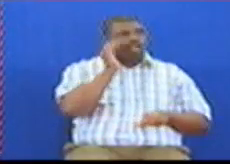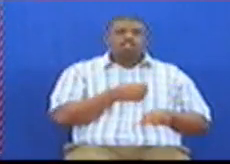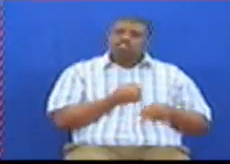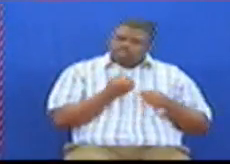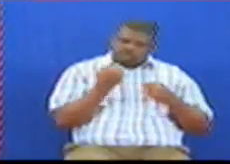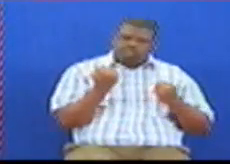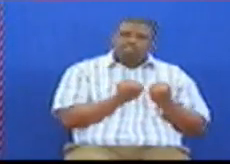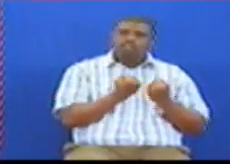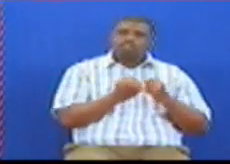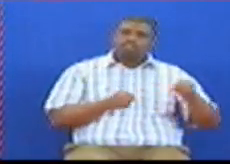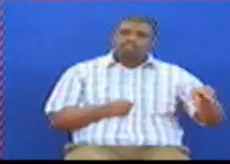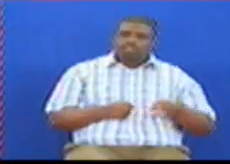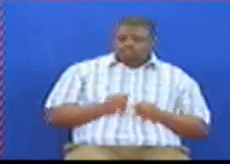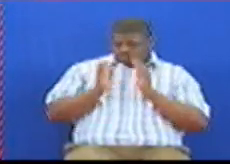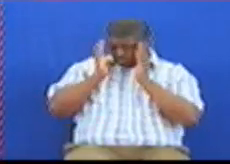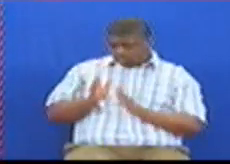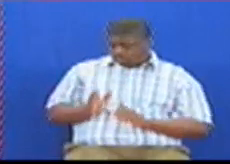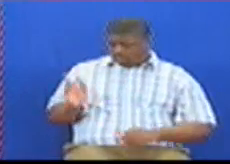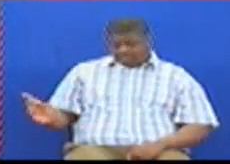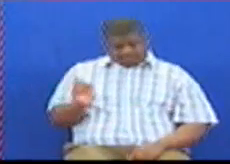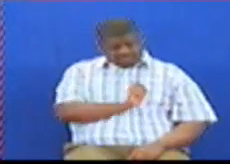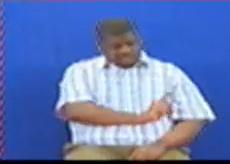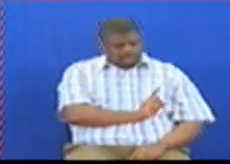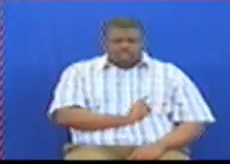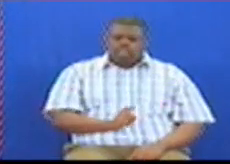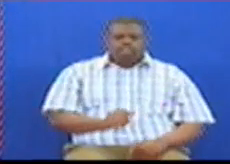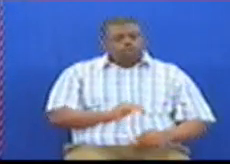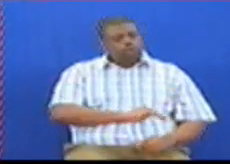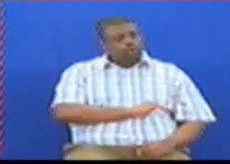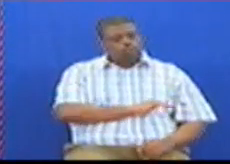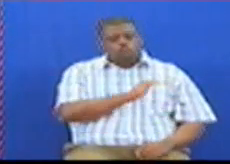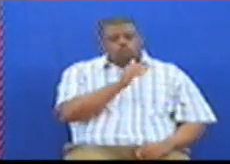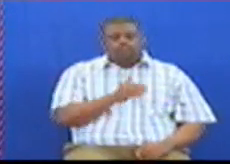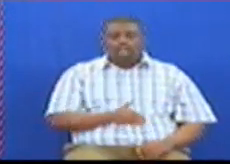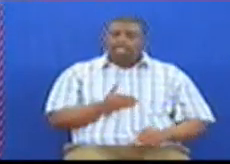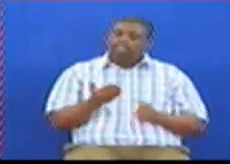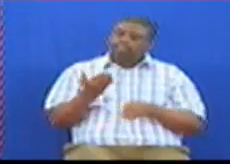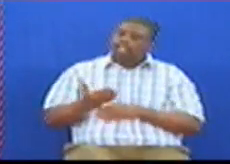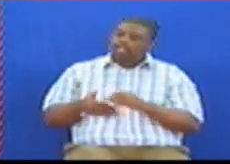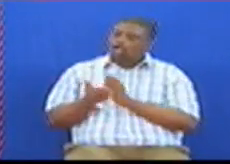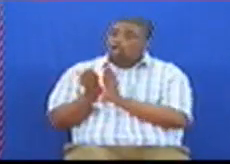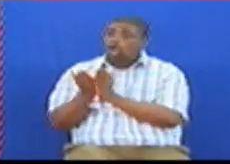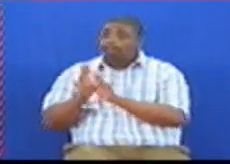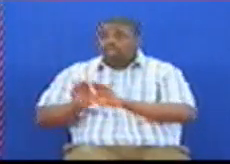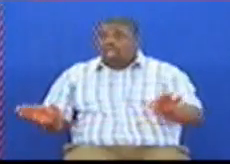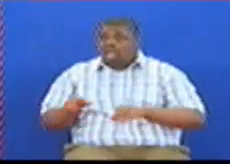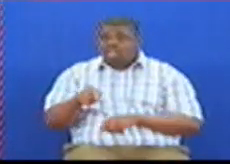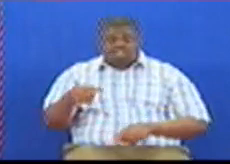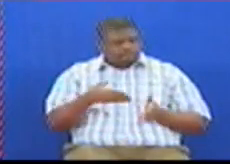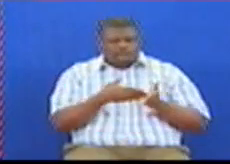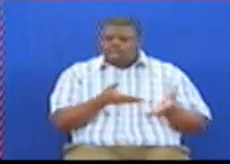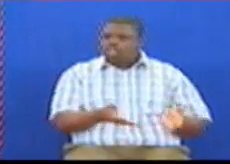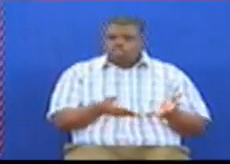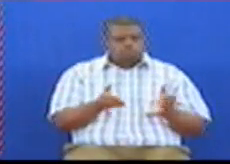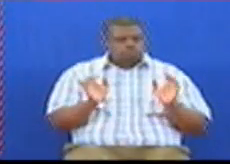alifanya ziara pale, tulimuomba aweze kutujengea tuta kwenye mto Miombo ambao unaleta madhara makubwa sana kwenye kata za Tindiga, Mabwelebwele na